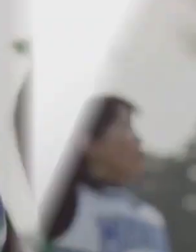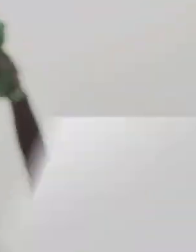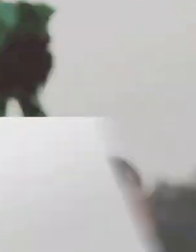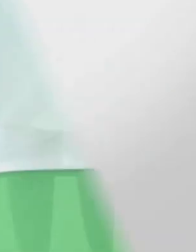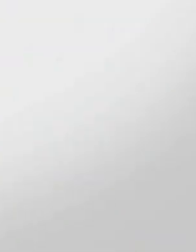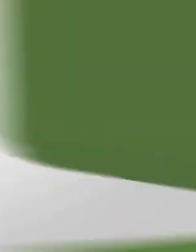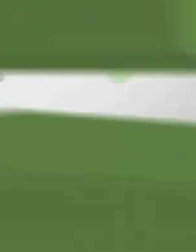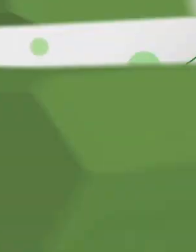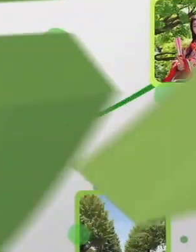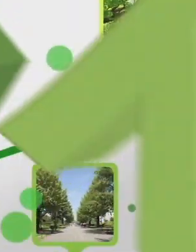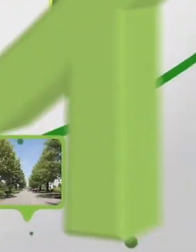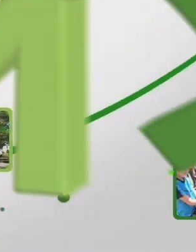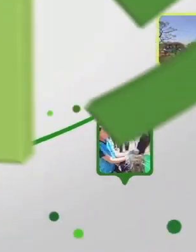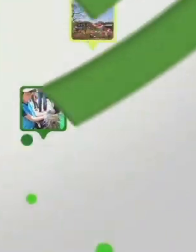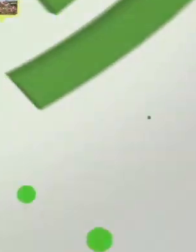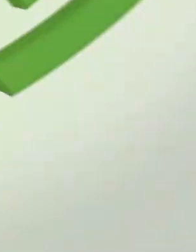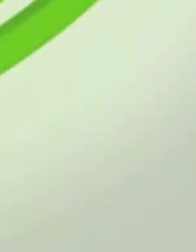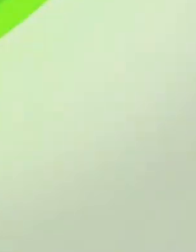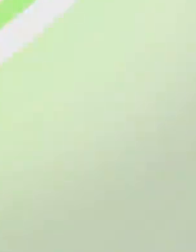me